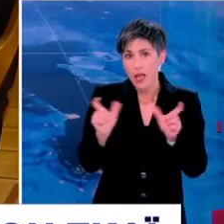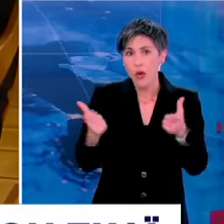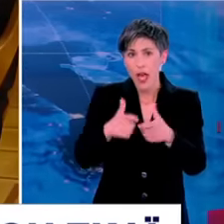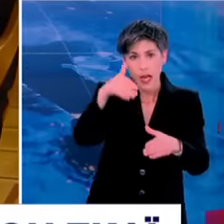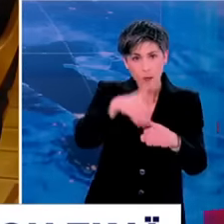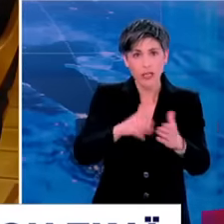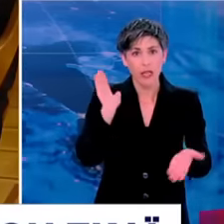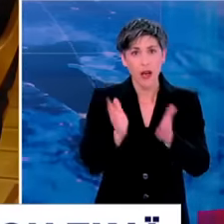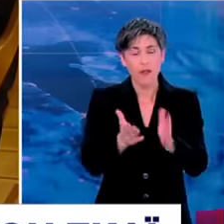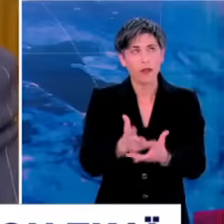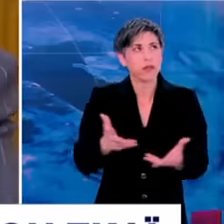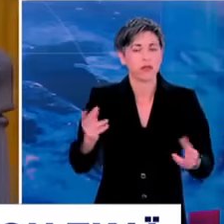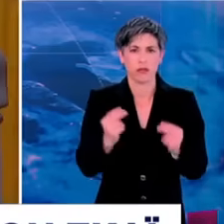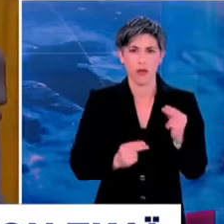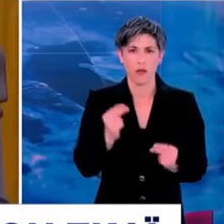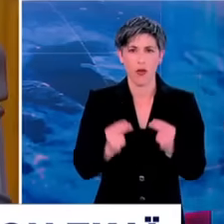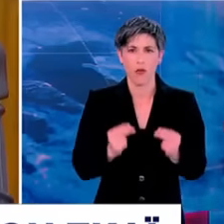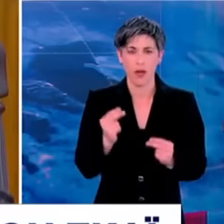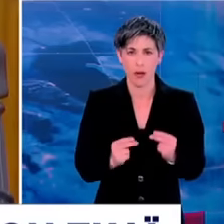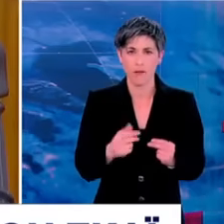ενδοοικογενειακής βίας. Και θέλω να σας ρωτήσω,